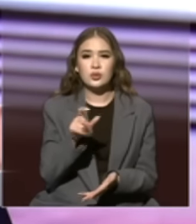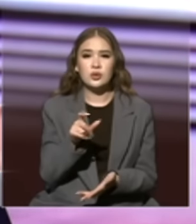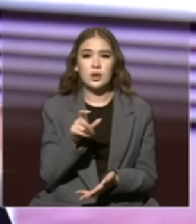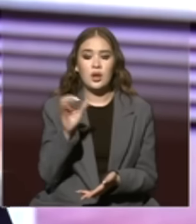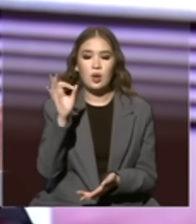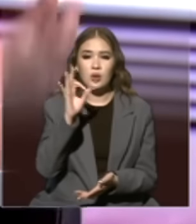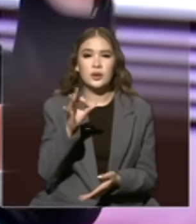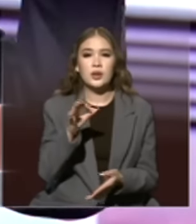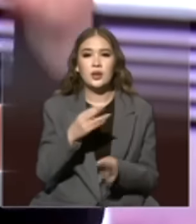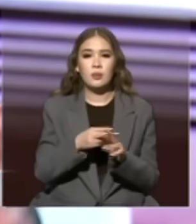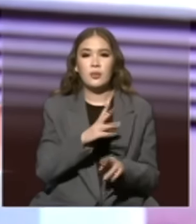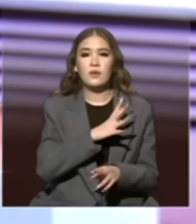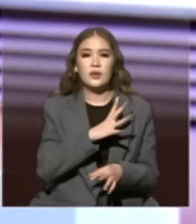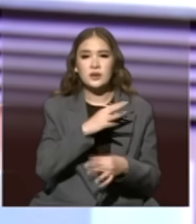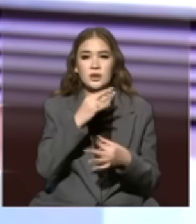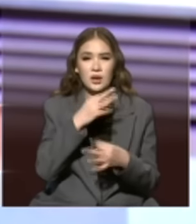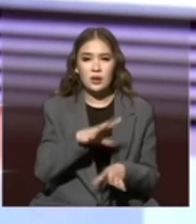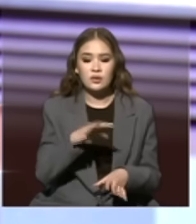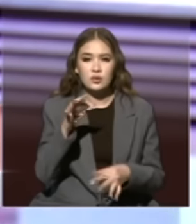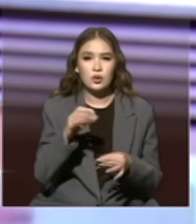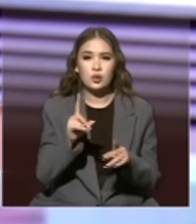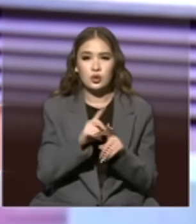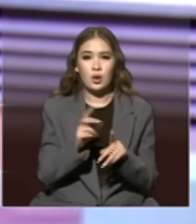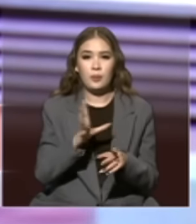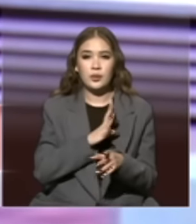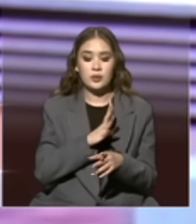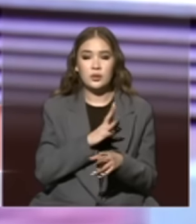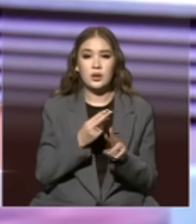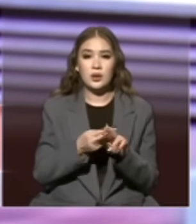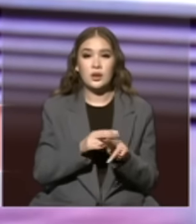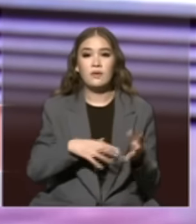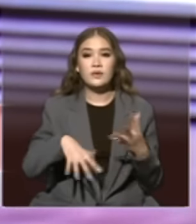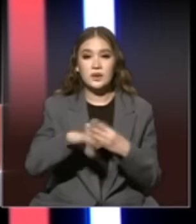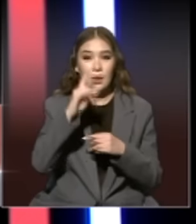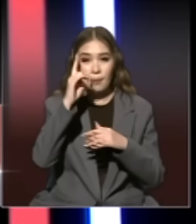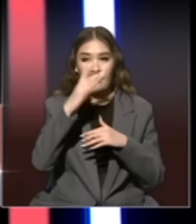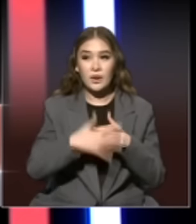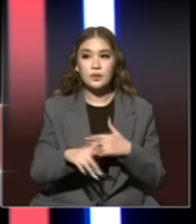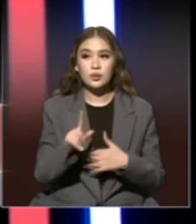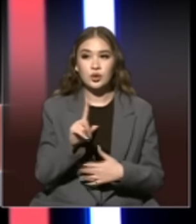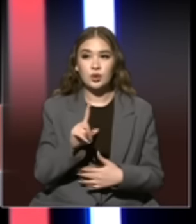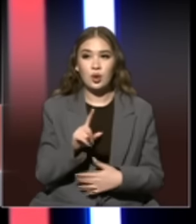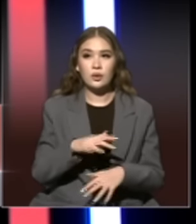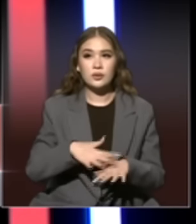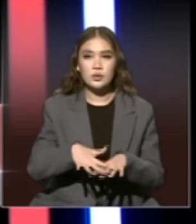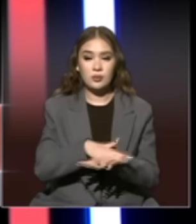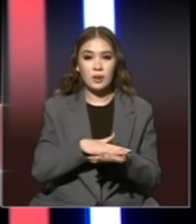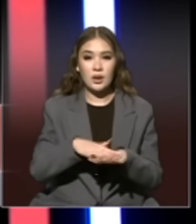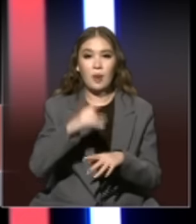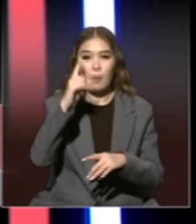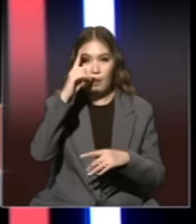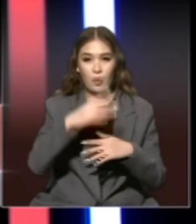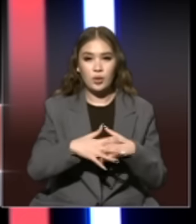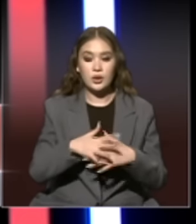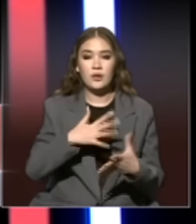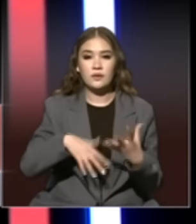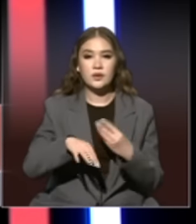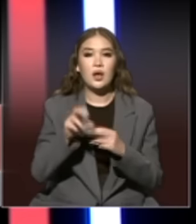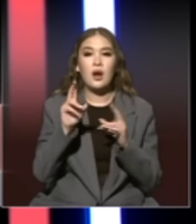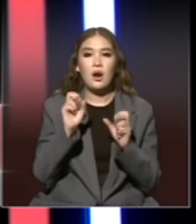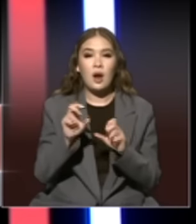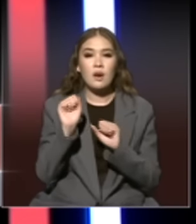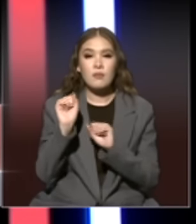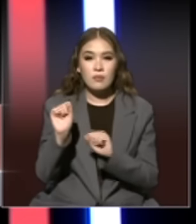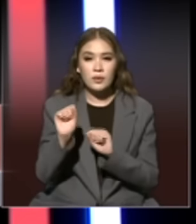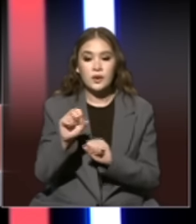көрсетіліп жатады, жоғарғы соттың алдына плакат алып жүргендер де бар. Азаматтарымыз сәл де болса, қалай қорғану керек екен, айыптаудың не